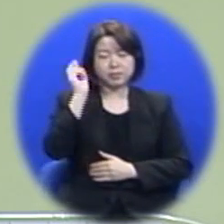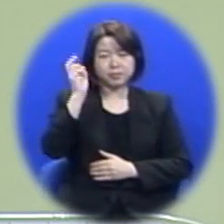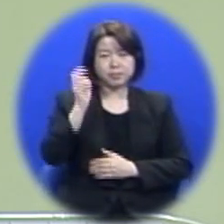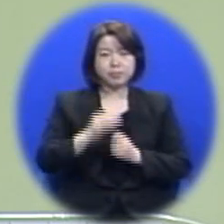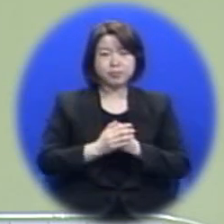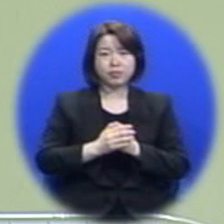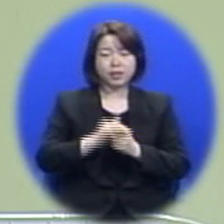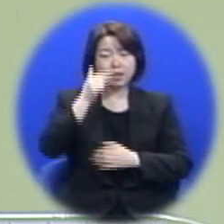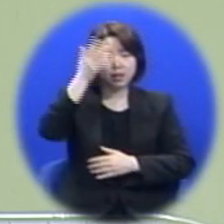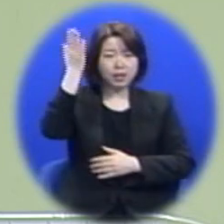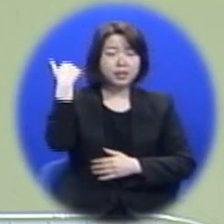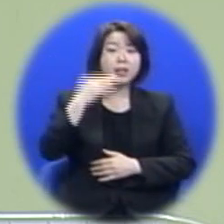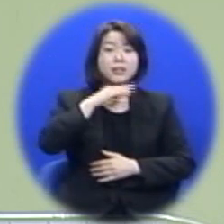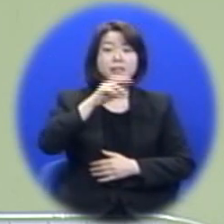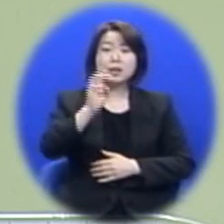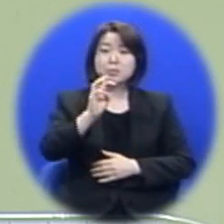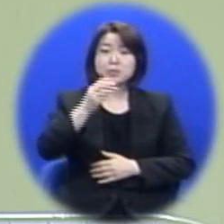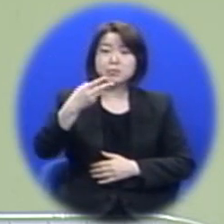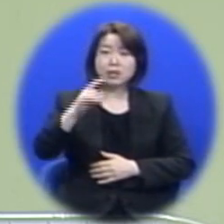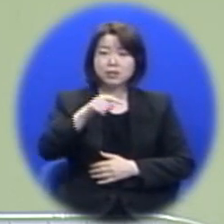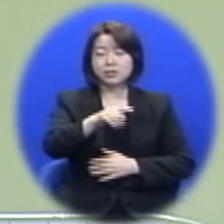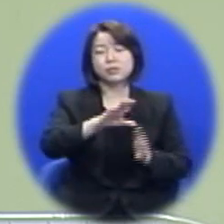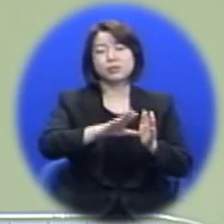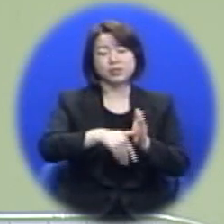그때는 그게 그렇게 깨달아 줘요